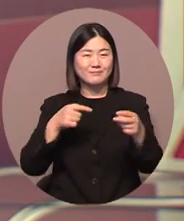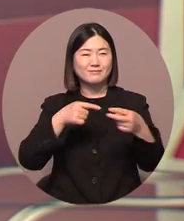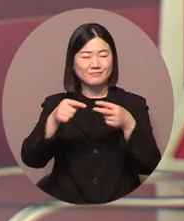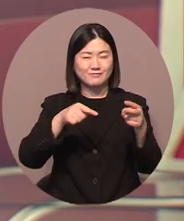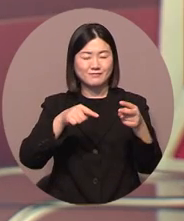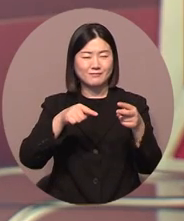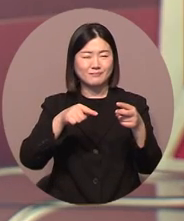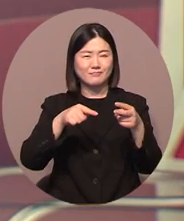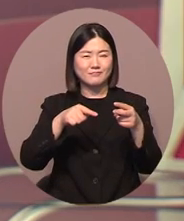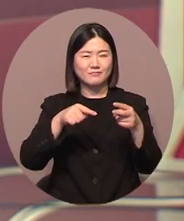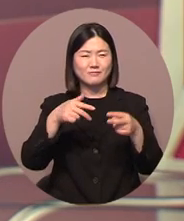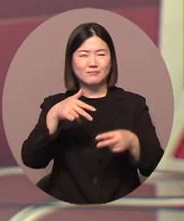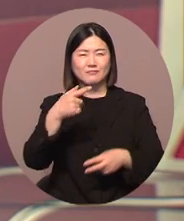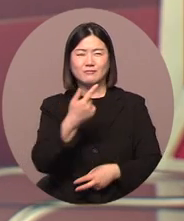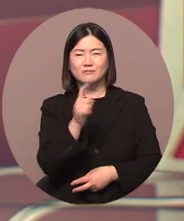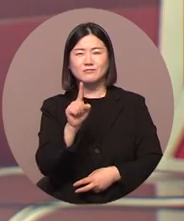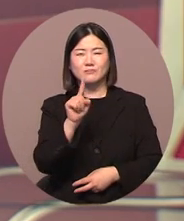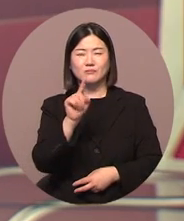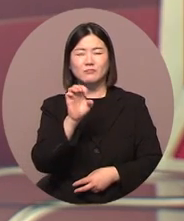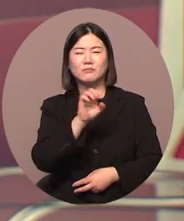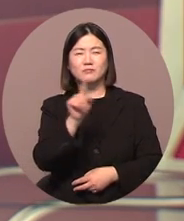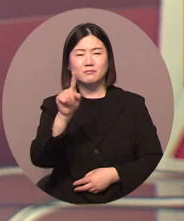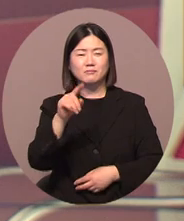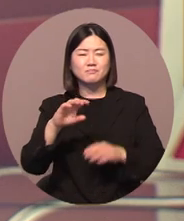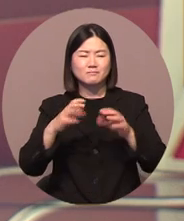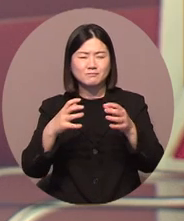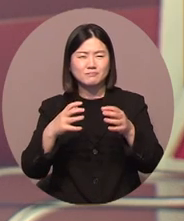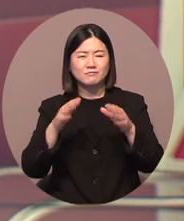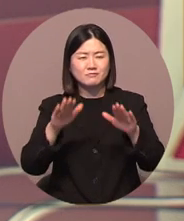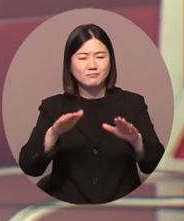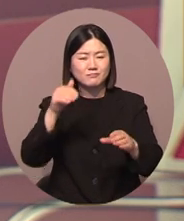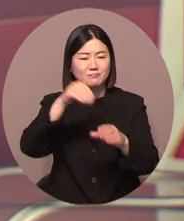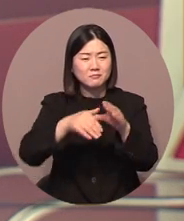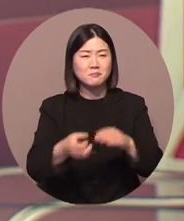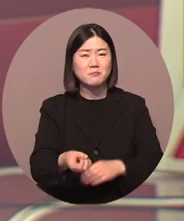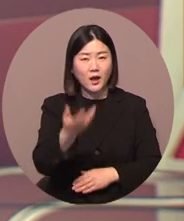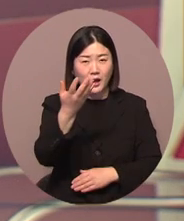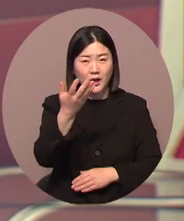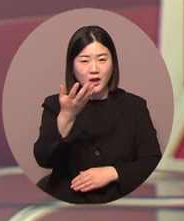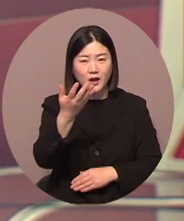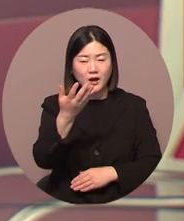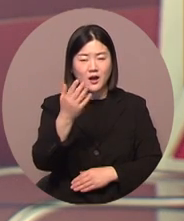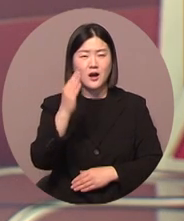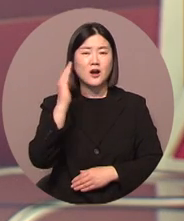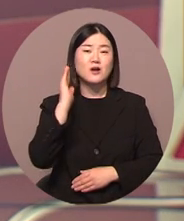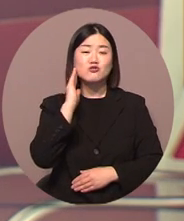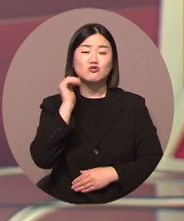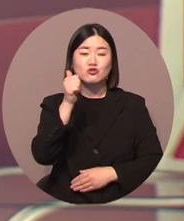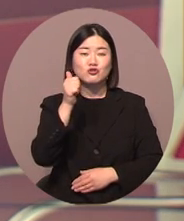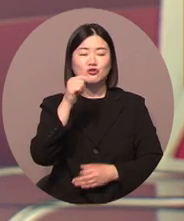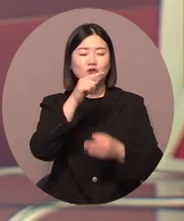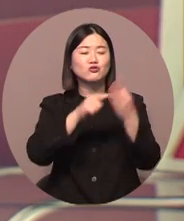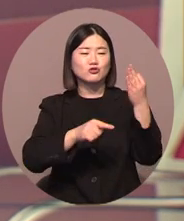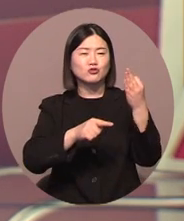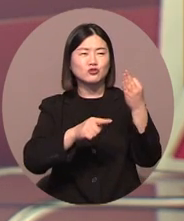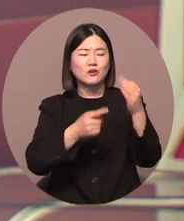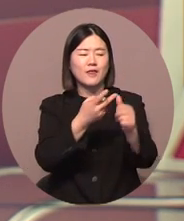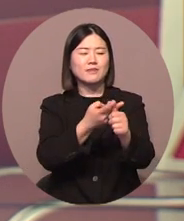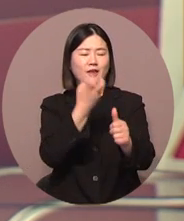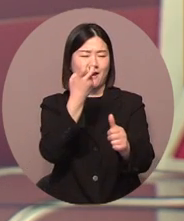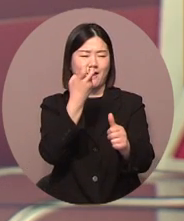야합한 종북좌파 세력들은 이번 총선에서 승리하면 윤성 대통령을